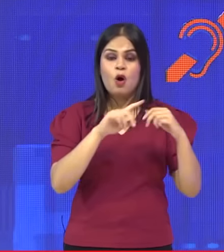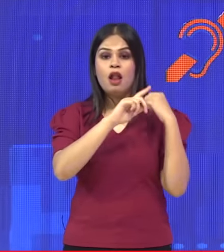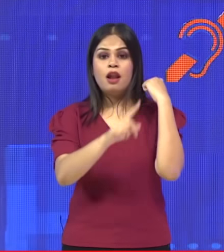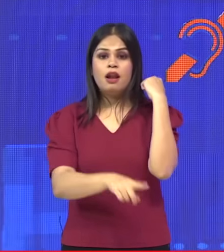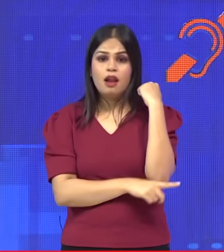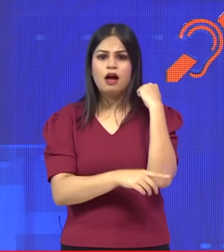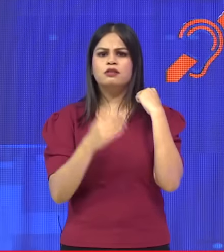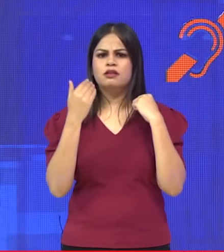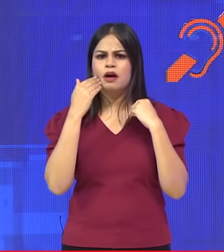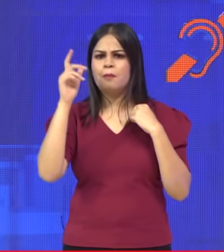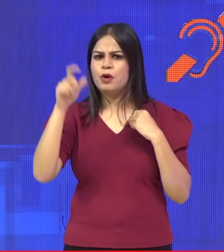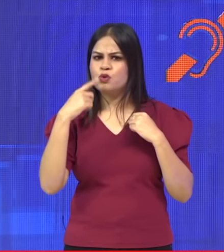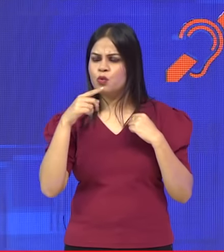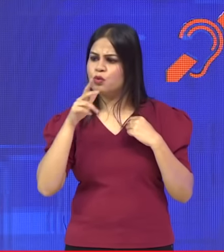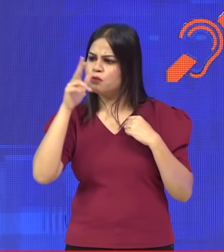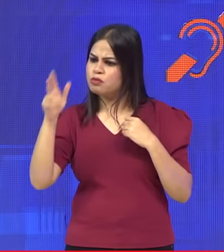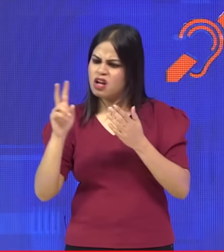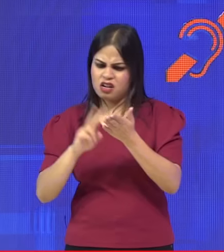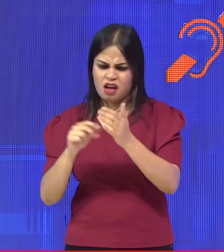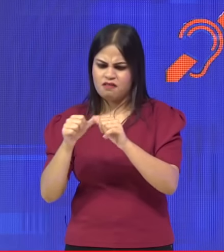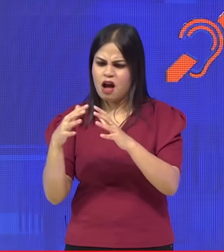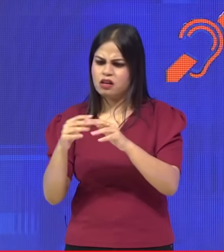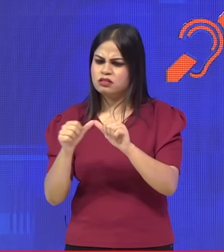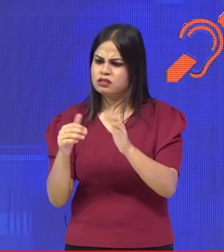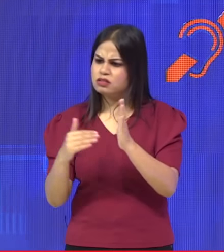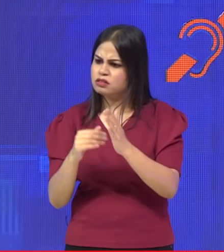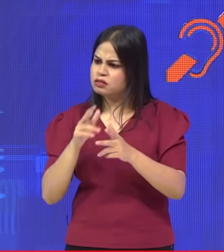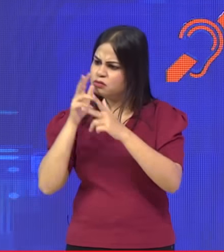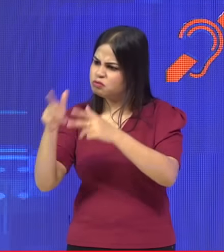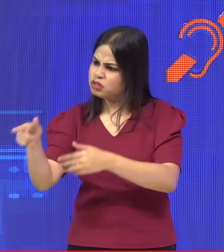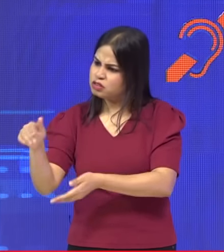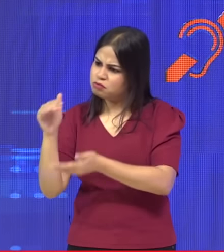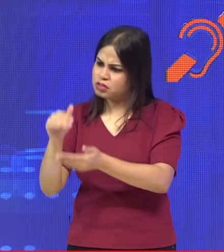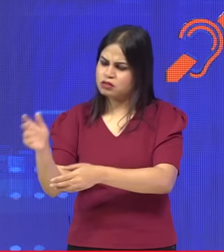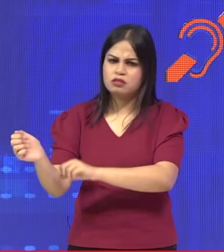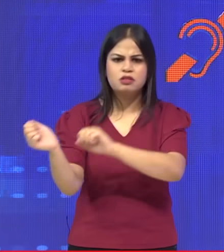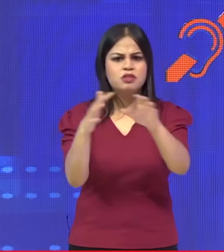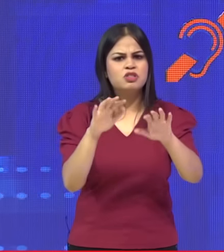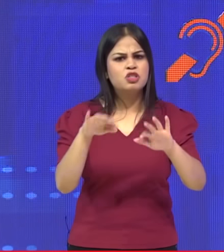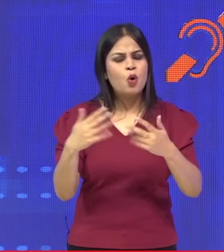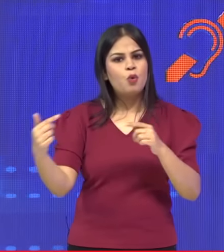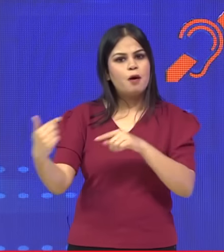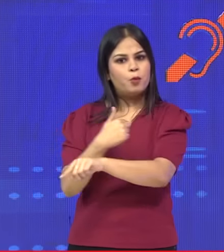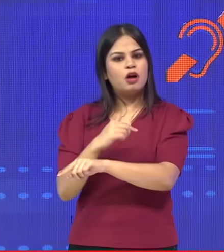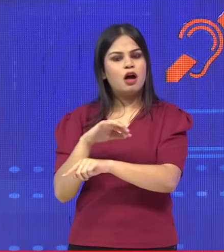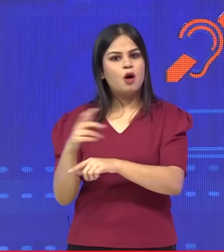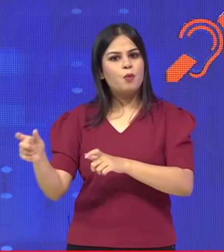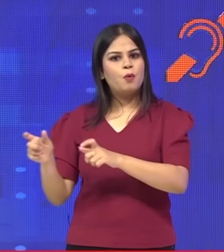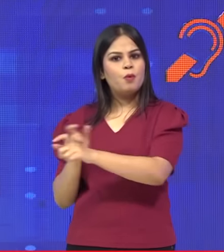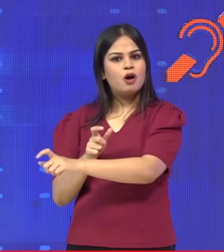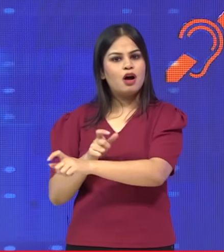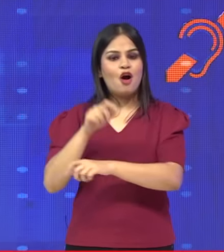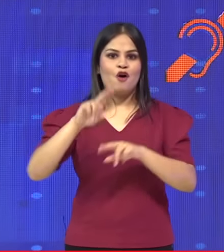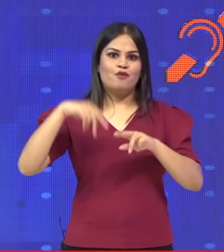नवाज़ुद्दीन को देते हैं की जा तू छोड़ के अब वो ऐसा होना चाहिए था उसे फिल्म के अंदर ए पिक्चर तो बहुत बड़ी हिट है